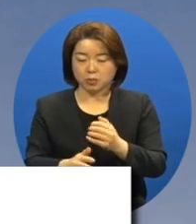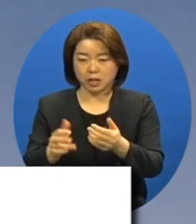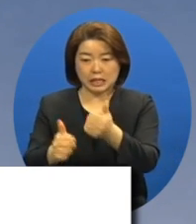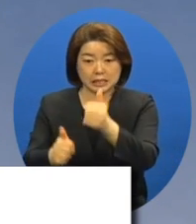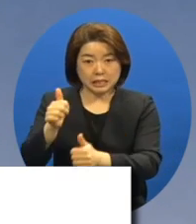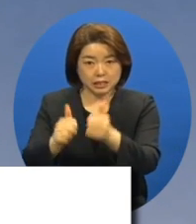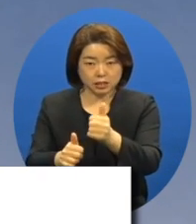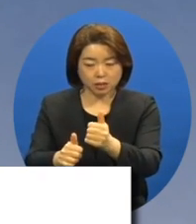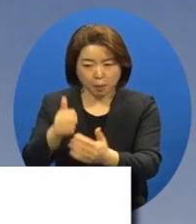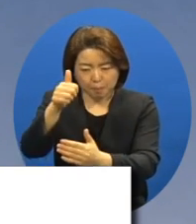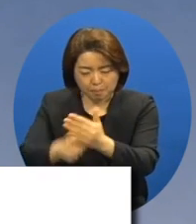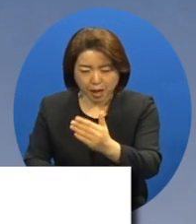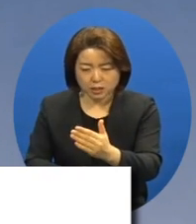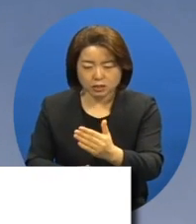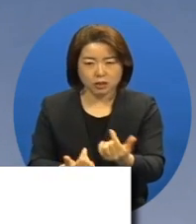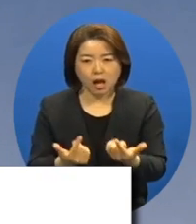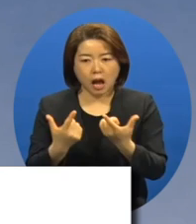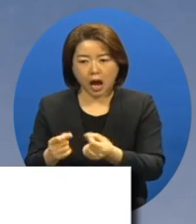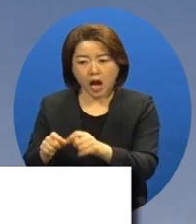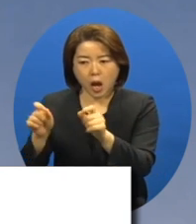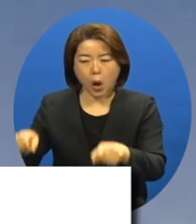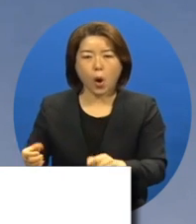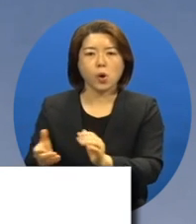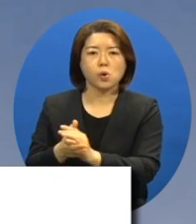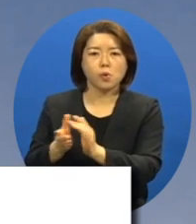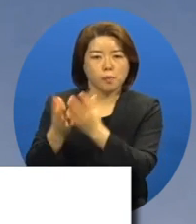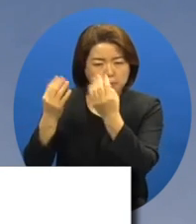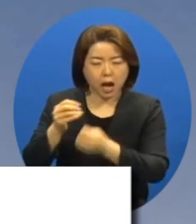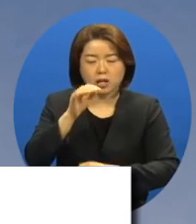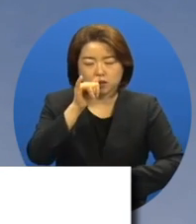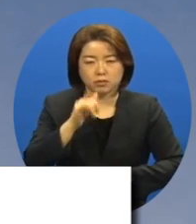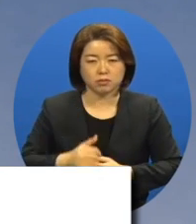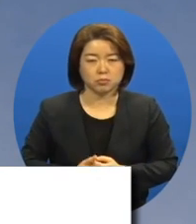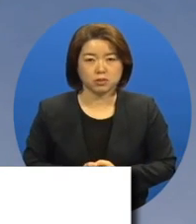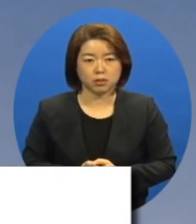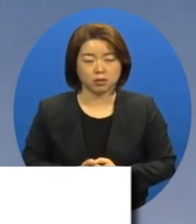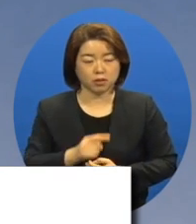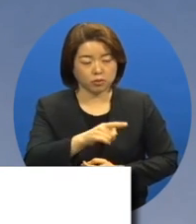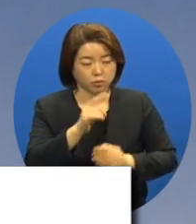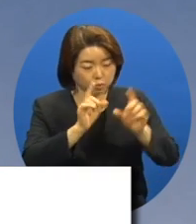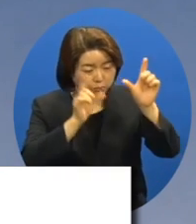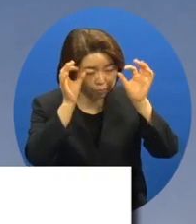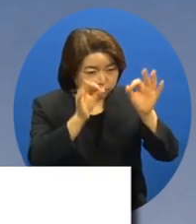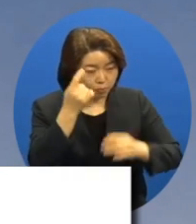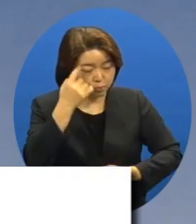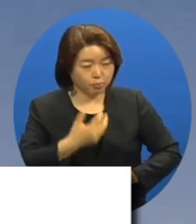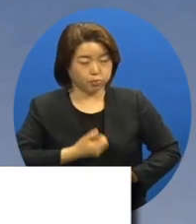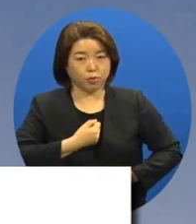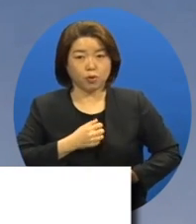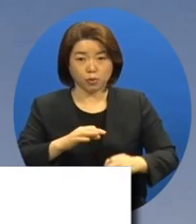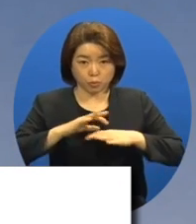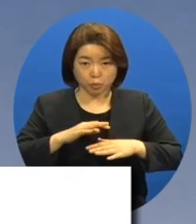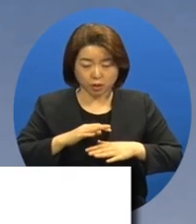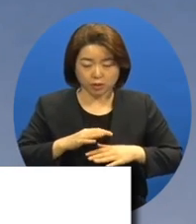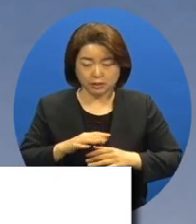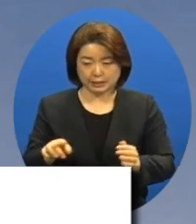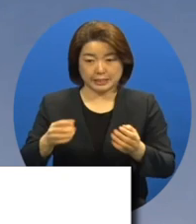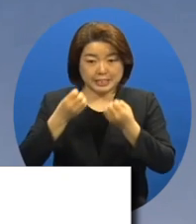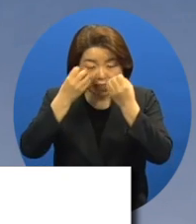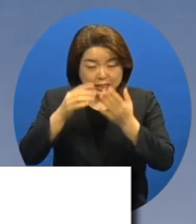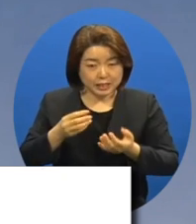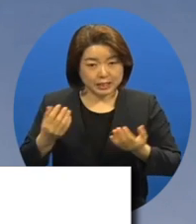같은 신입생들이 꽤 많았습니다 그런데 그렇게 충격을 받고 놀라는 그런 신입생들을 보고